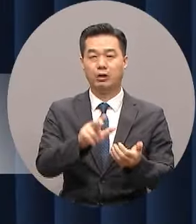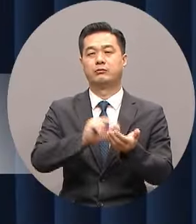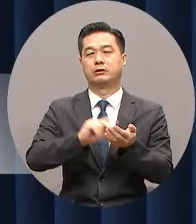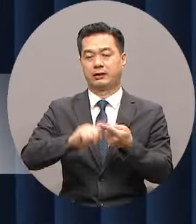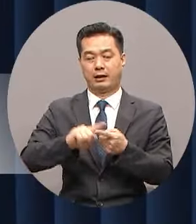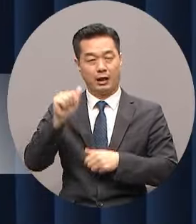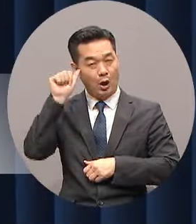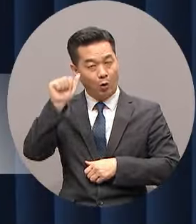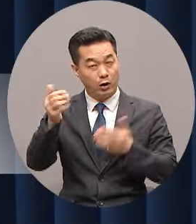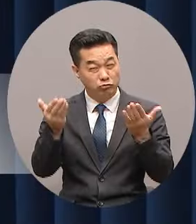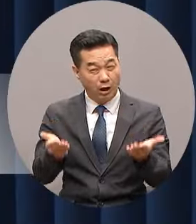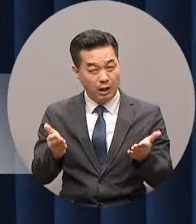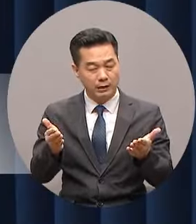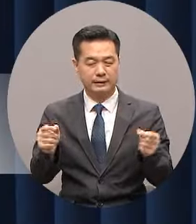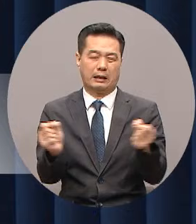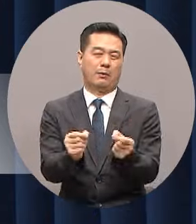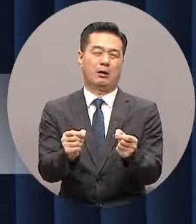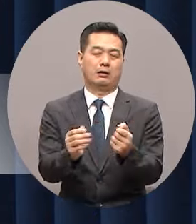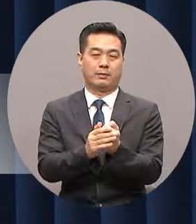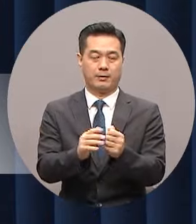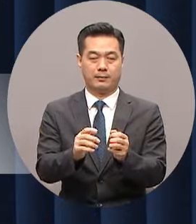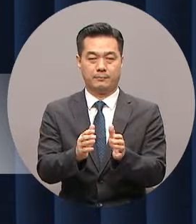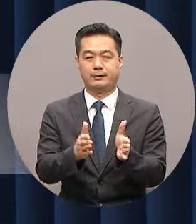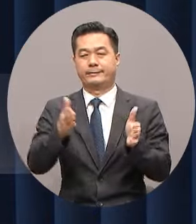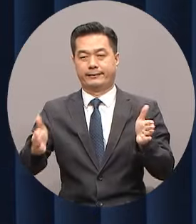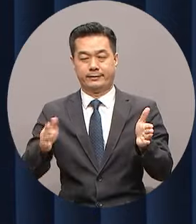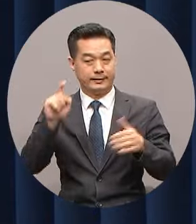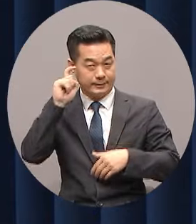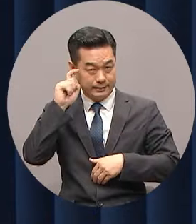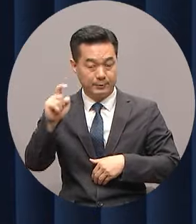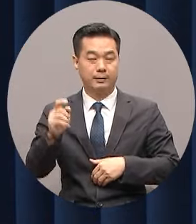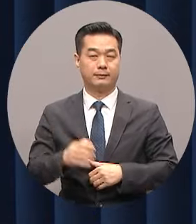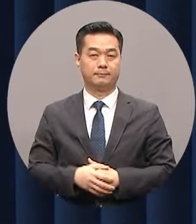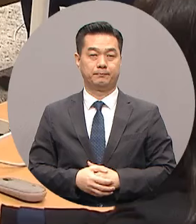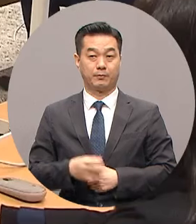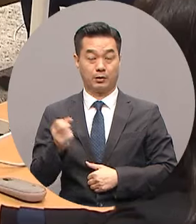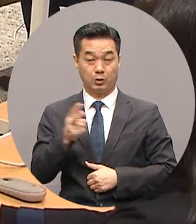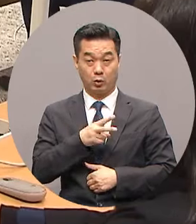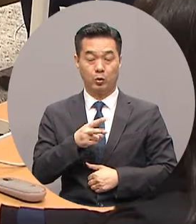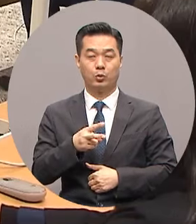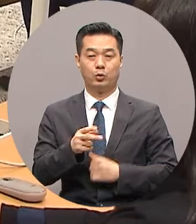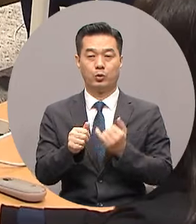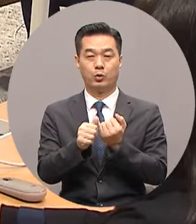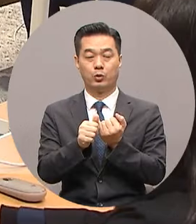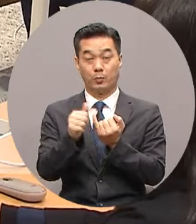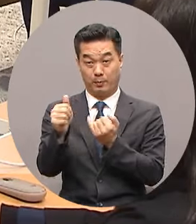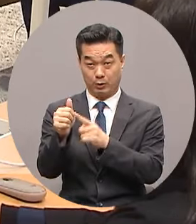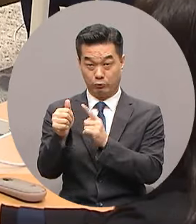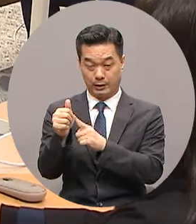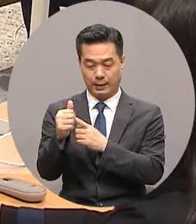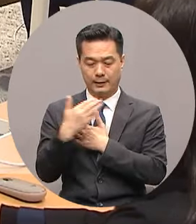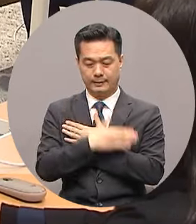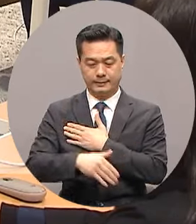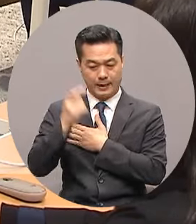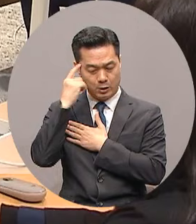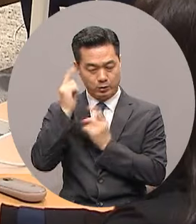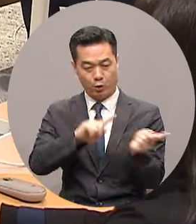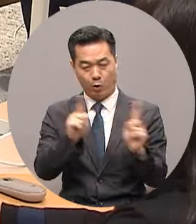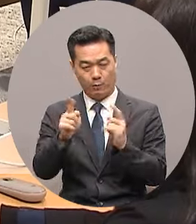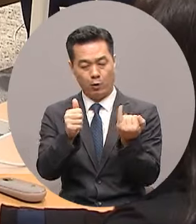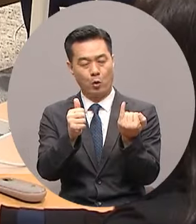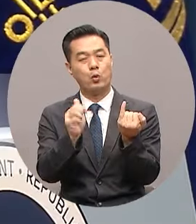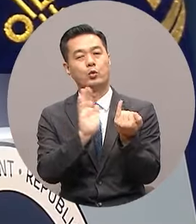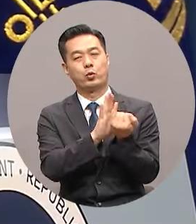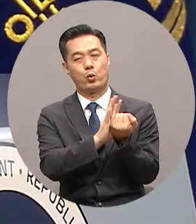안 돼 충분하지 않다며 10일로 확대를 추진합니다 또 배우자가 신체적 정신적 회복을 도울 수 있도록